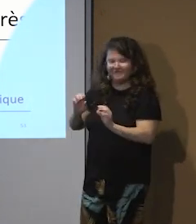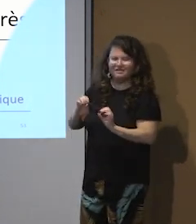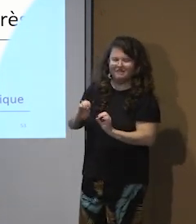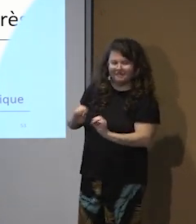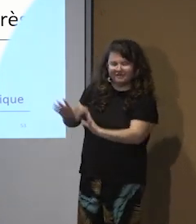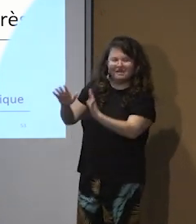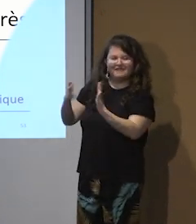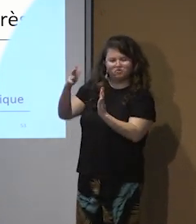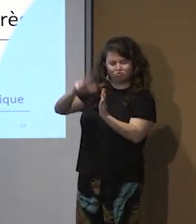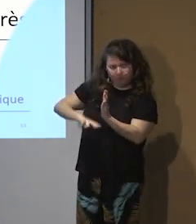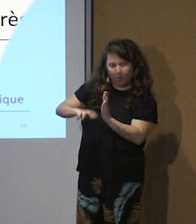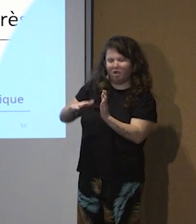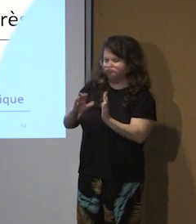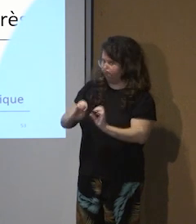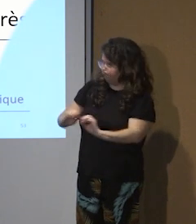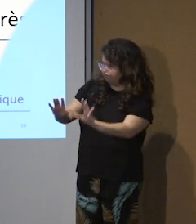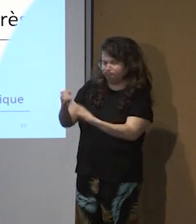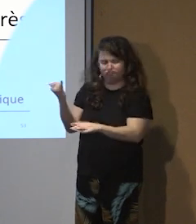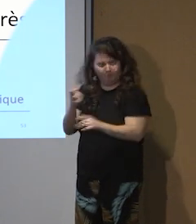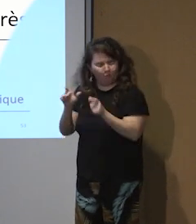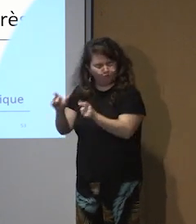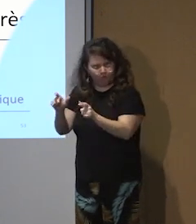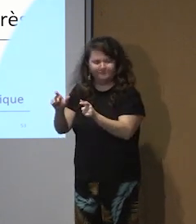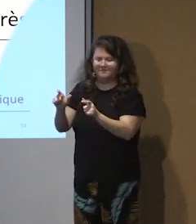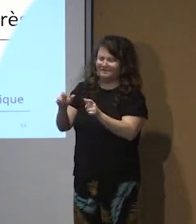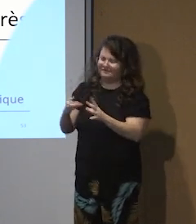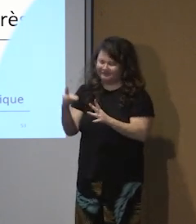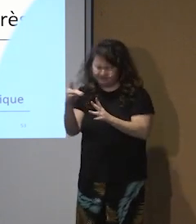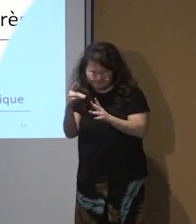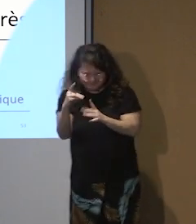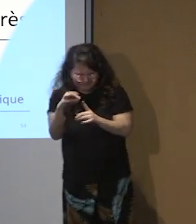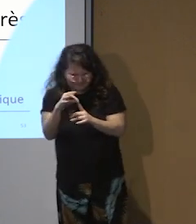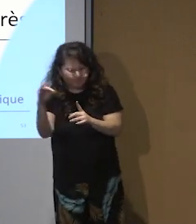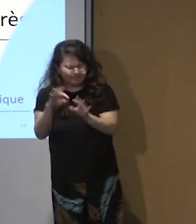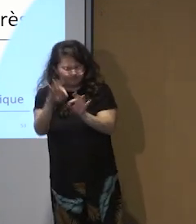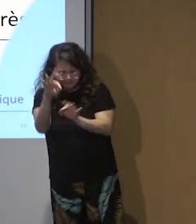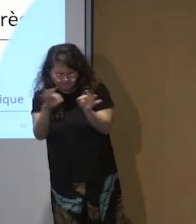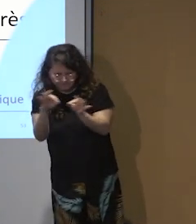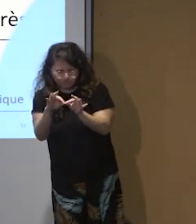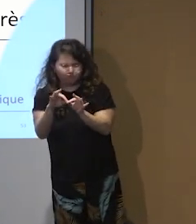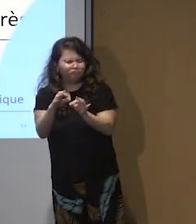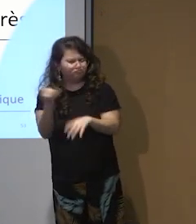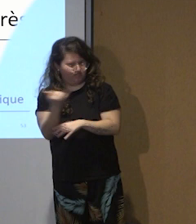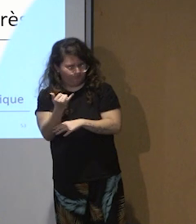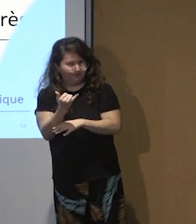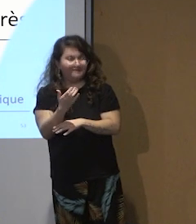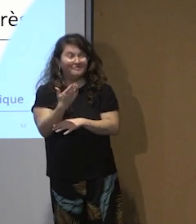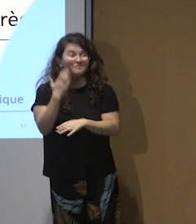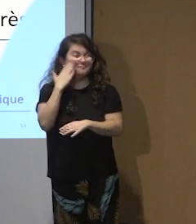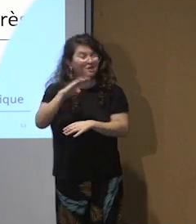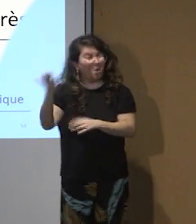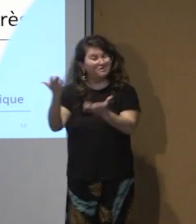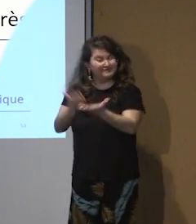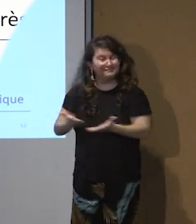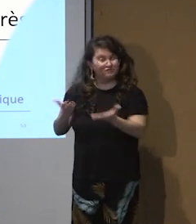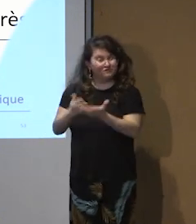dosage de glycémie avant. Par contre, il y a certains traitements, par exemple les sulfamides, il